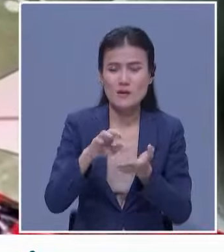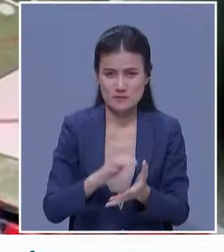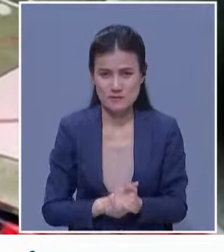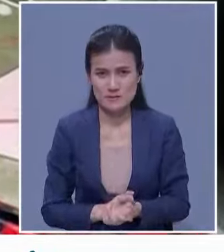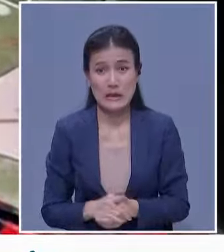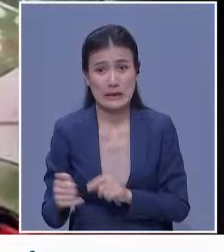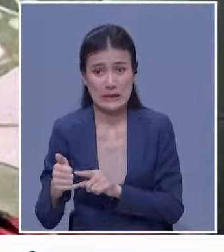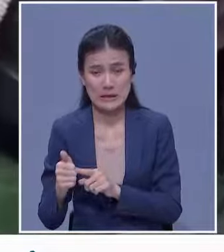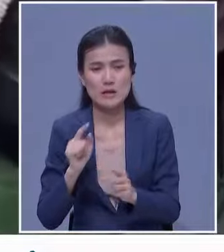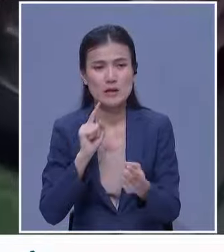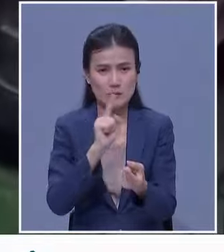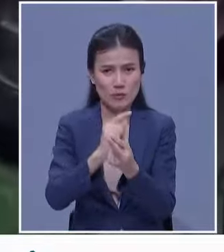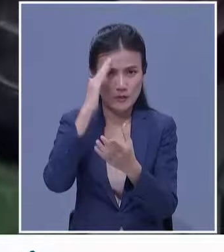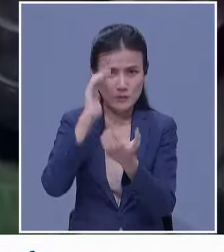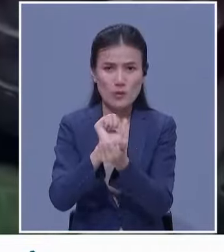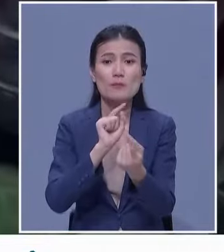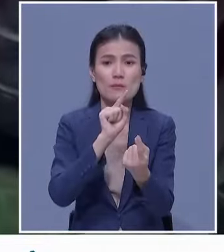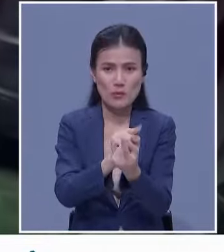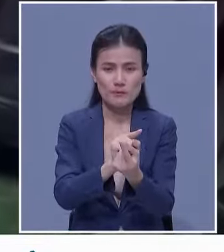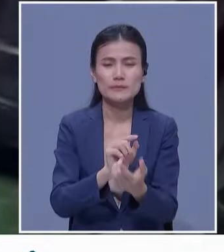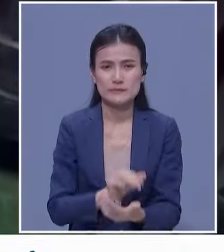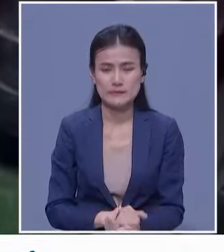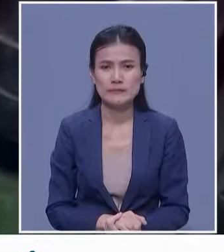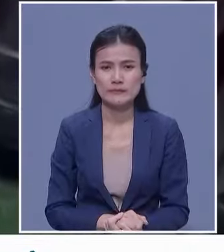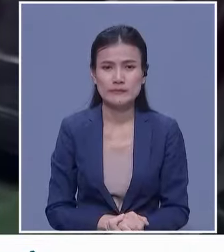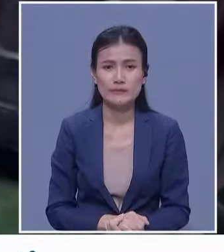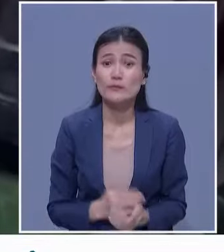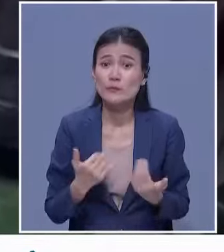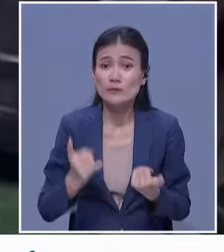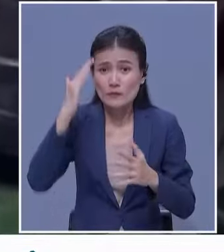วนะคะ มีการเจรจากันนะฮะเบื้องต้นทางเจ้าห